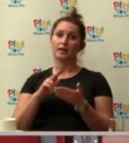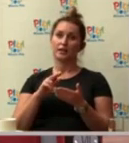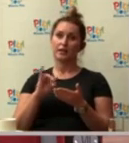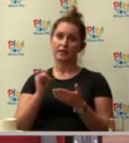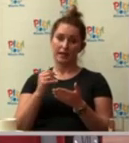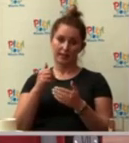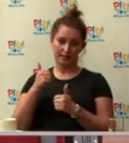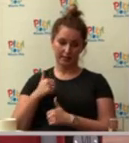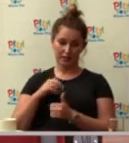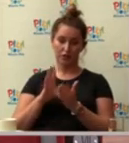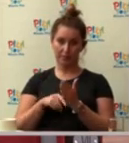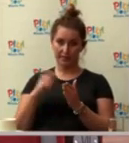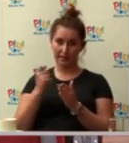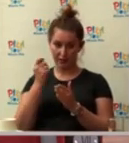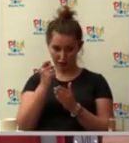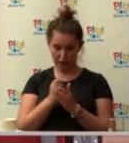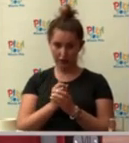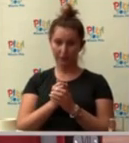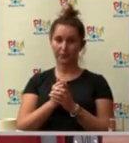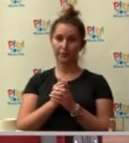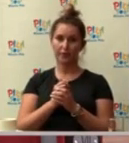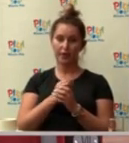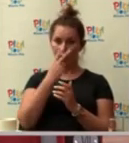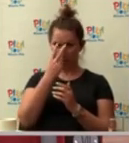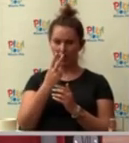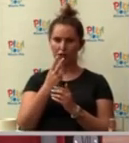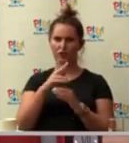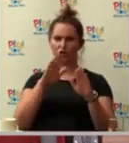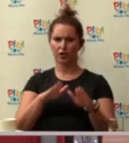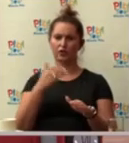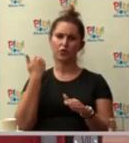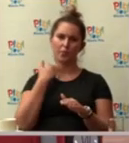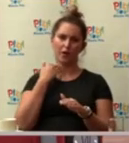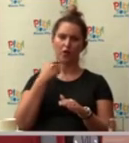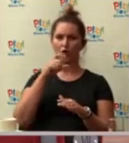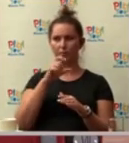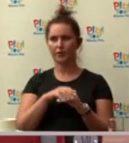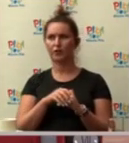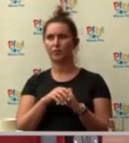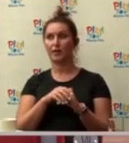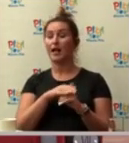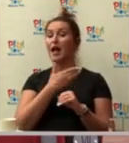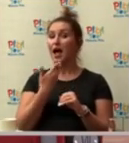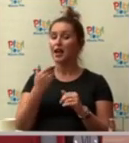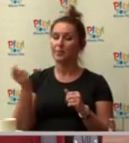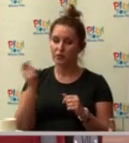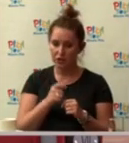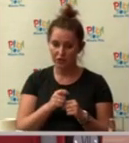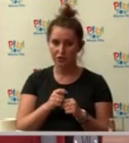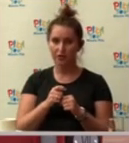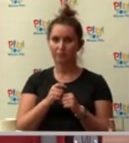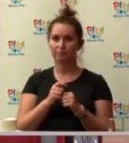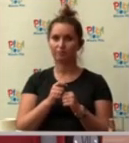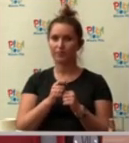No. Ja muszę trafić dokładnie w momencie, kiedy on popełnia wykroczenie. W innym przypadku tak samo policja. W innym